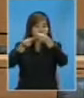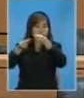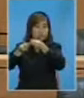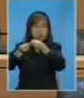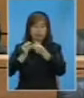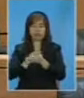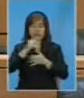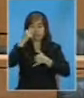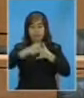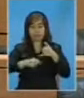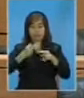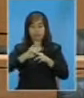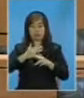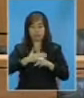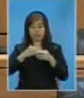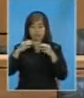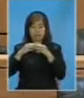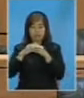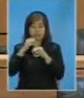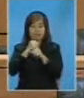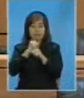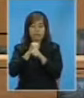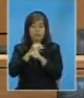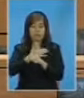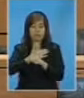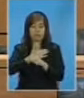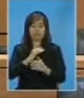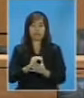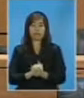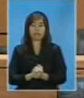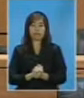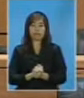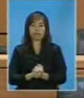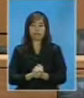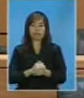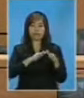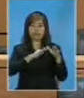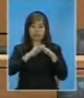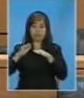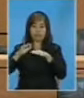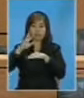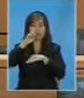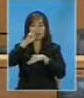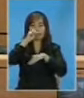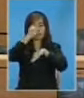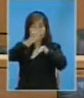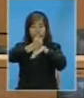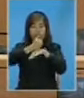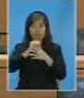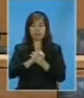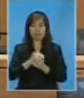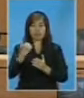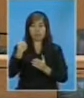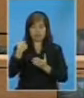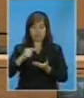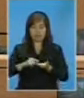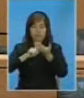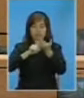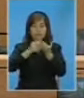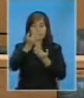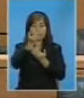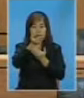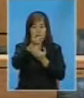พาะผมเองและคณะพร้อมท่านจุติได้ยื่นยติขอให้สภ